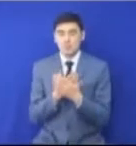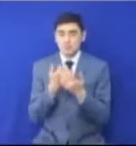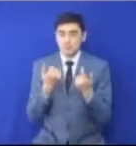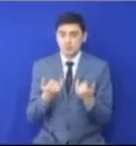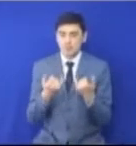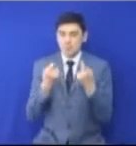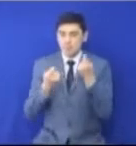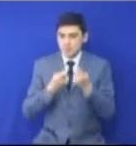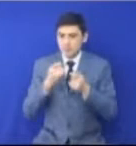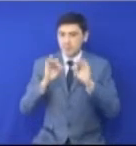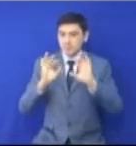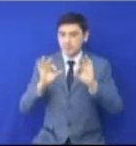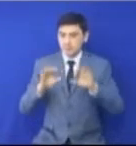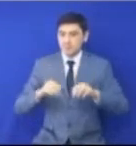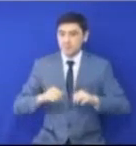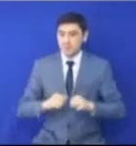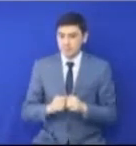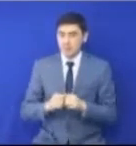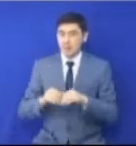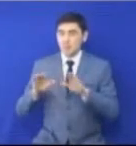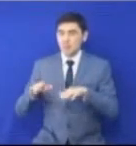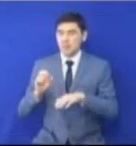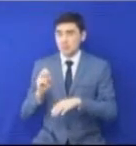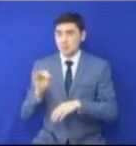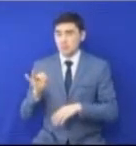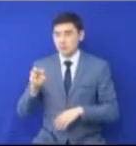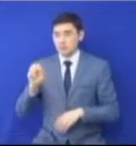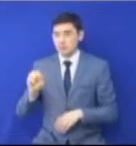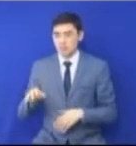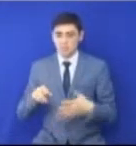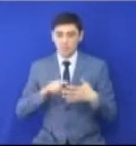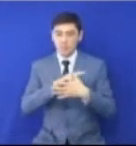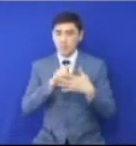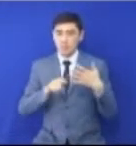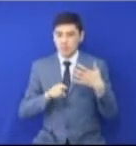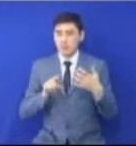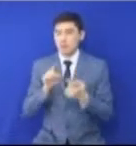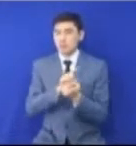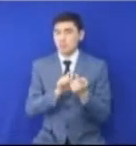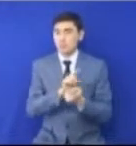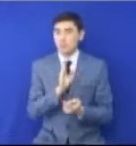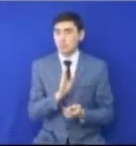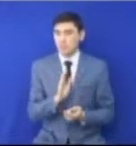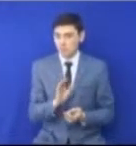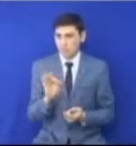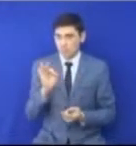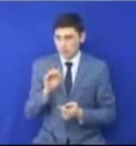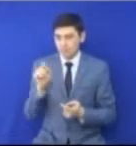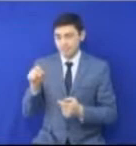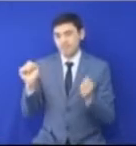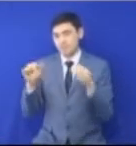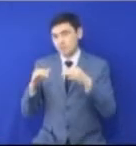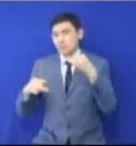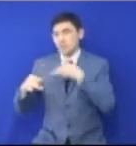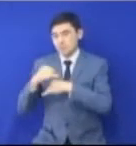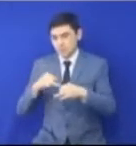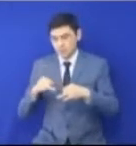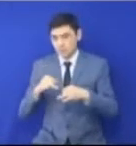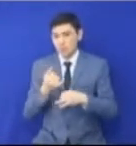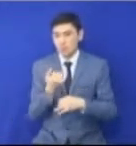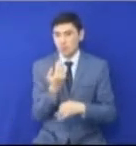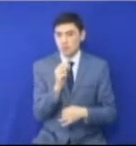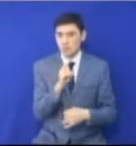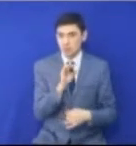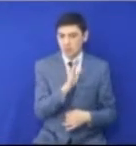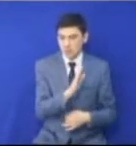Қалалық әкімшілікте елбасының 5 әлеуметтік бастамасы талқыланды. Кездесу қала әкімінің орынбасары Николай Ушаков пен Надежда Шарованың